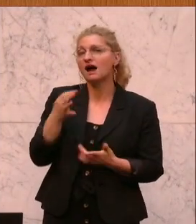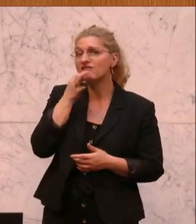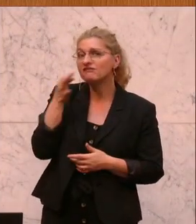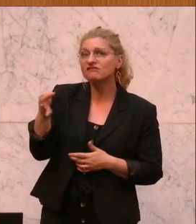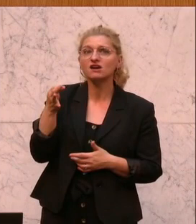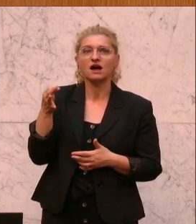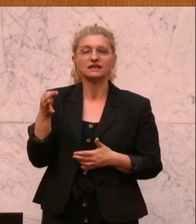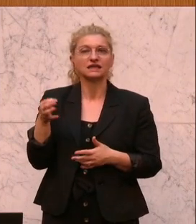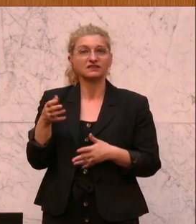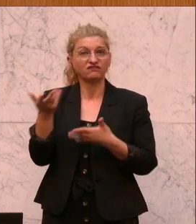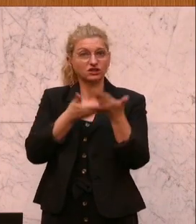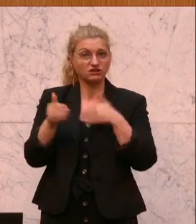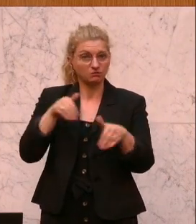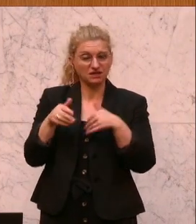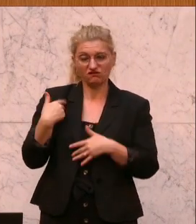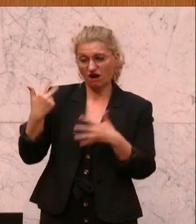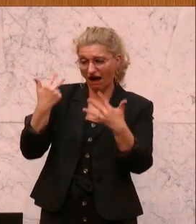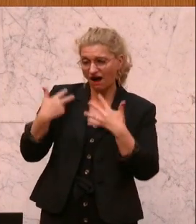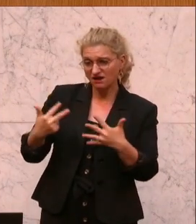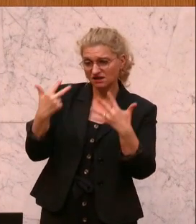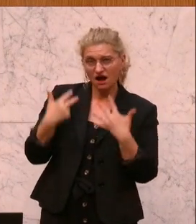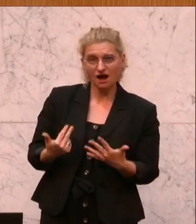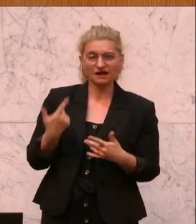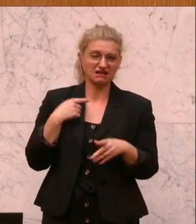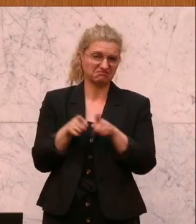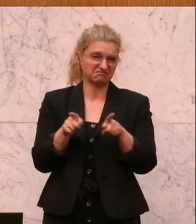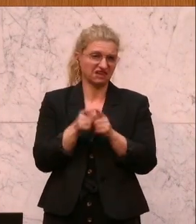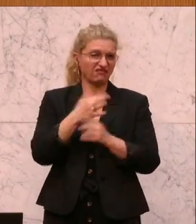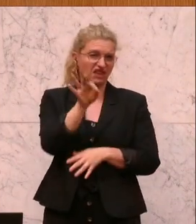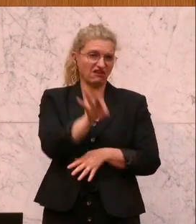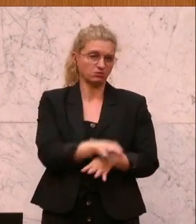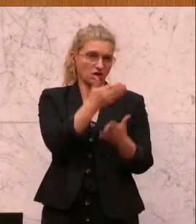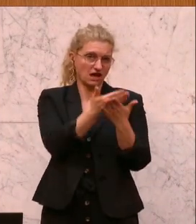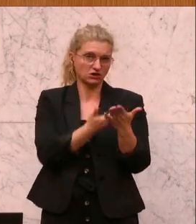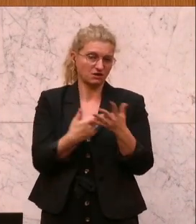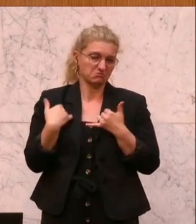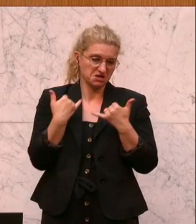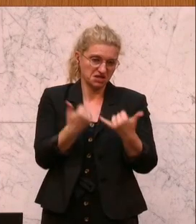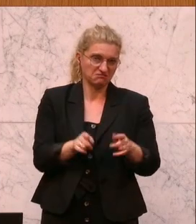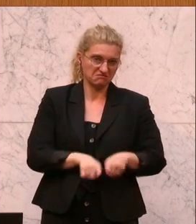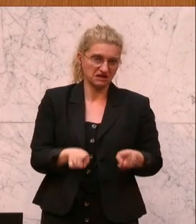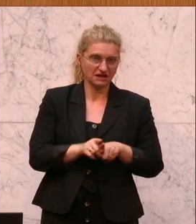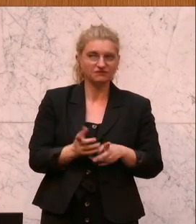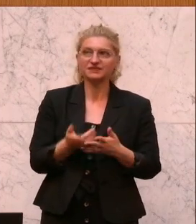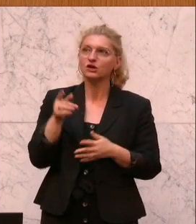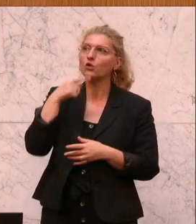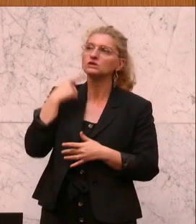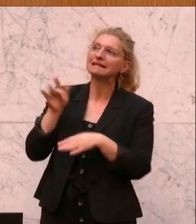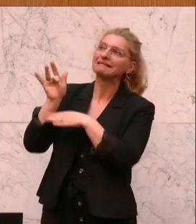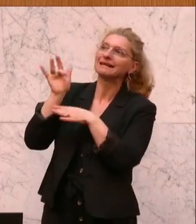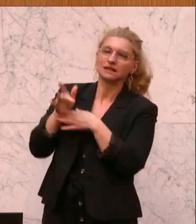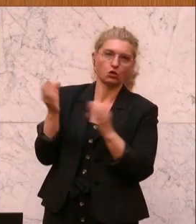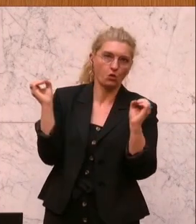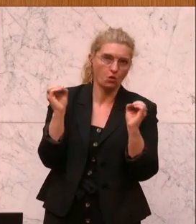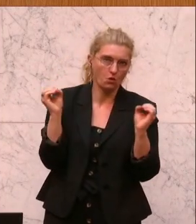vor 8 Jahren, die sie genauso liest, wie freiheitliche Argumentationen sich seitdem lesen. Kein Wort der Kritik an Russland,